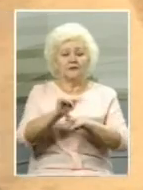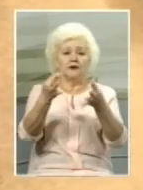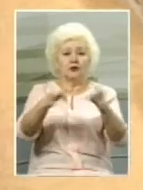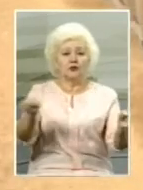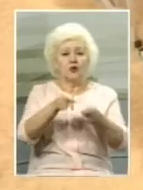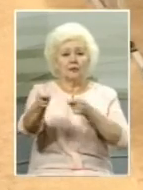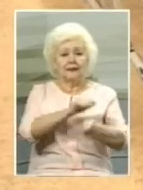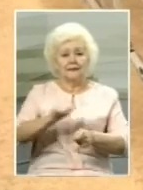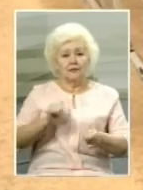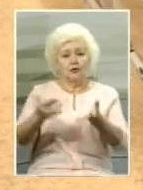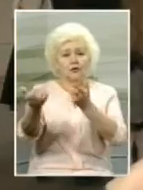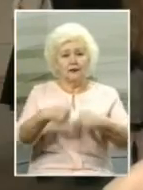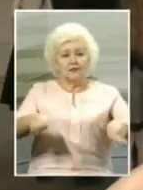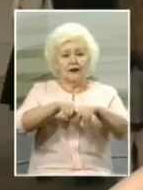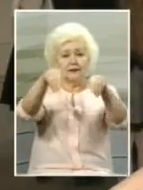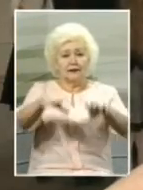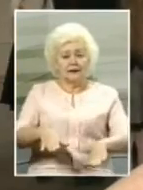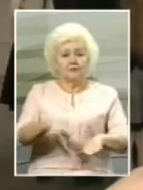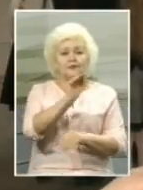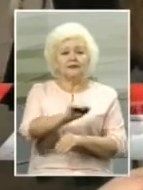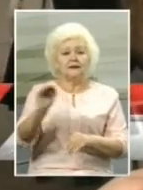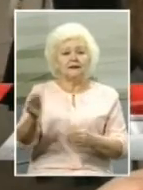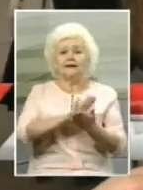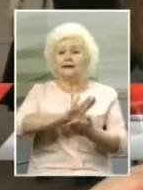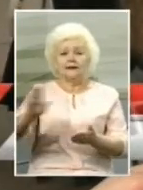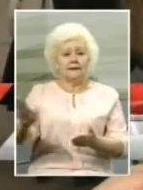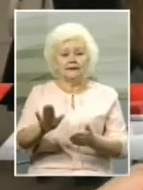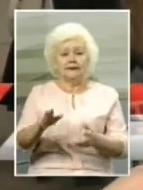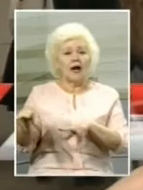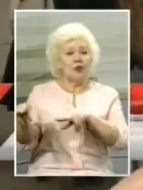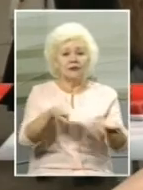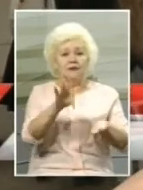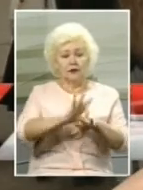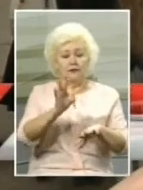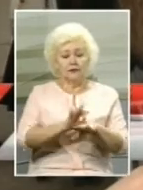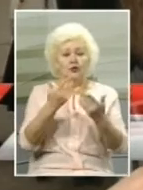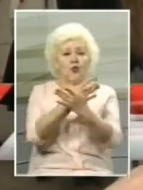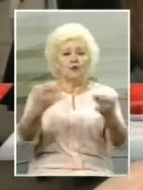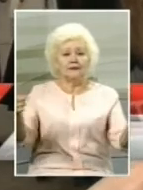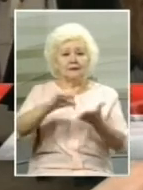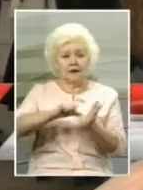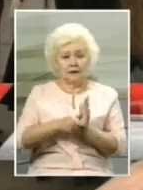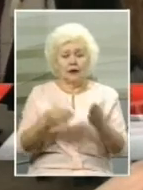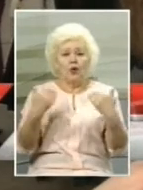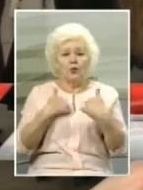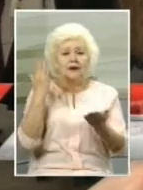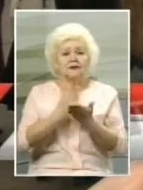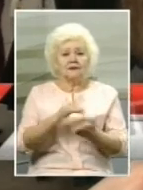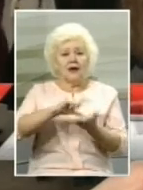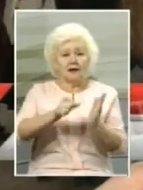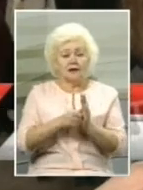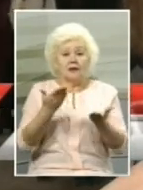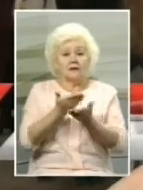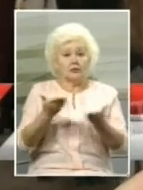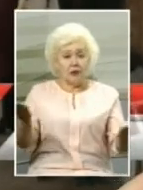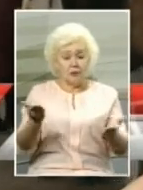самостійно приймати такі рішення. Діти не однаково хворіють у різних класах. У нас є класи, де